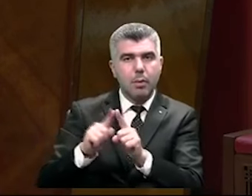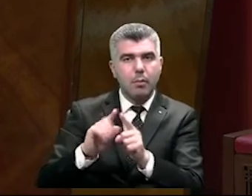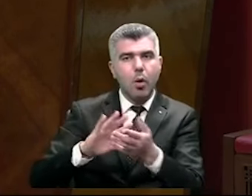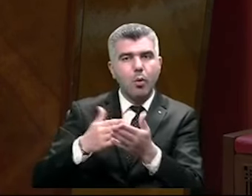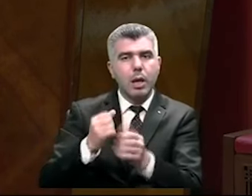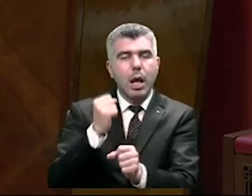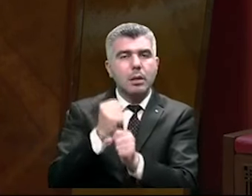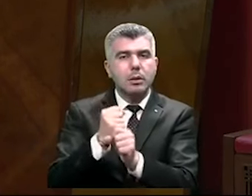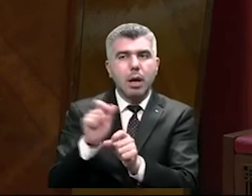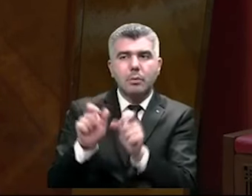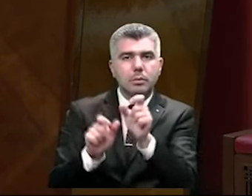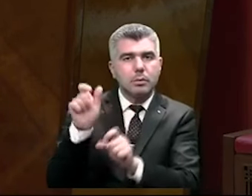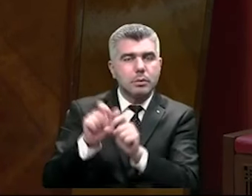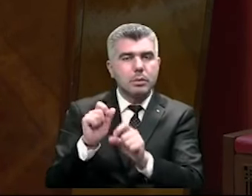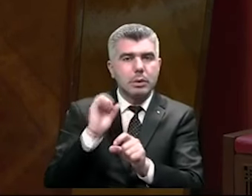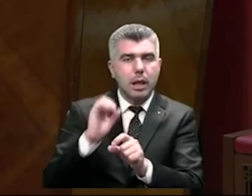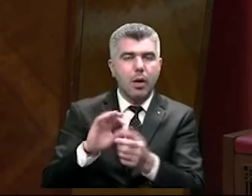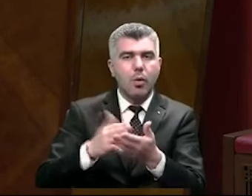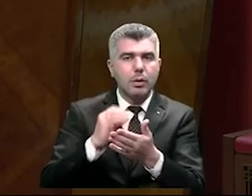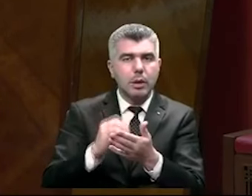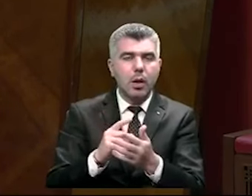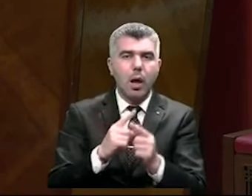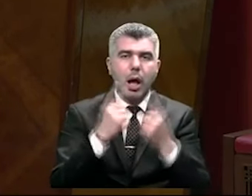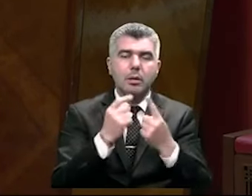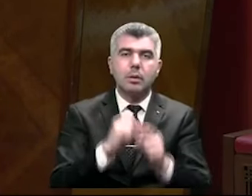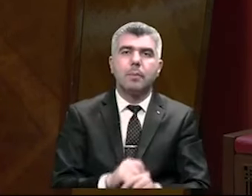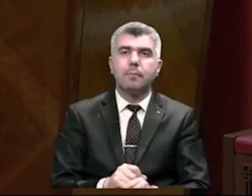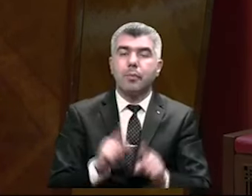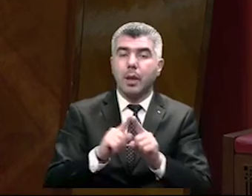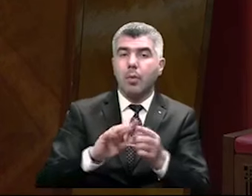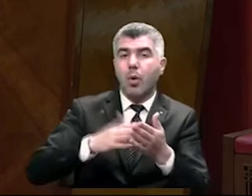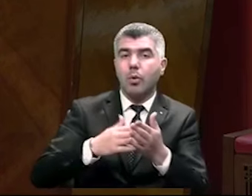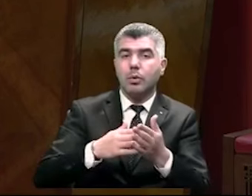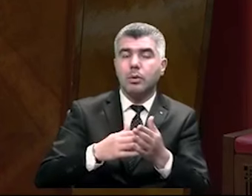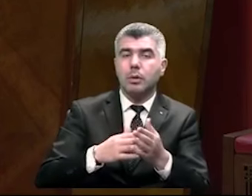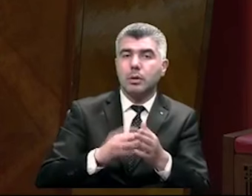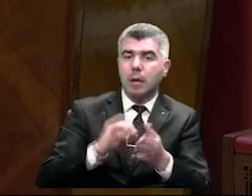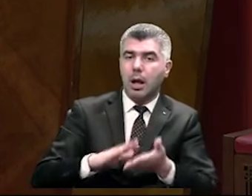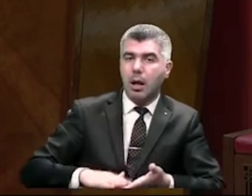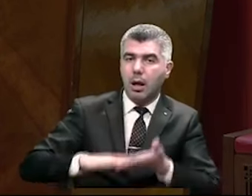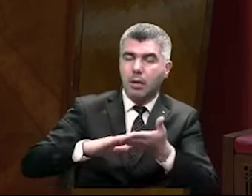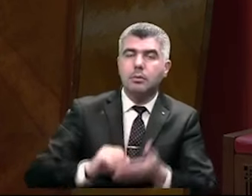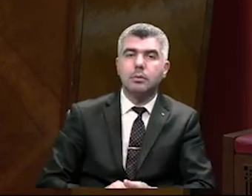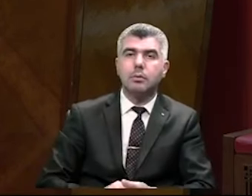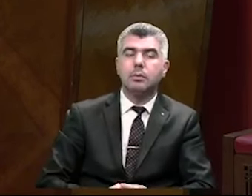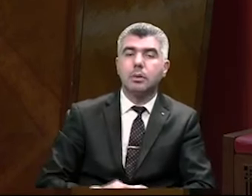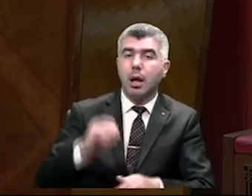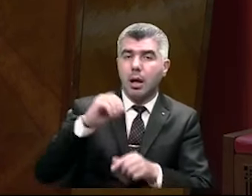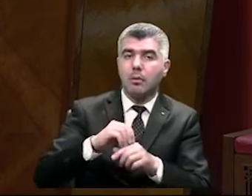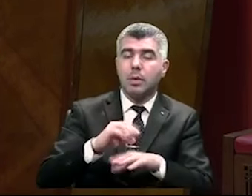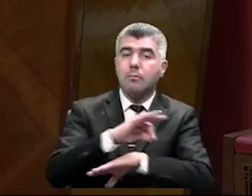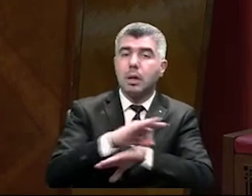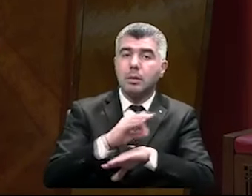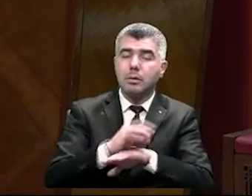المهن والكفاءات لبعض الفئات وتحسين ظروف وطبيعه العمل بالاضافه الى تطوير خدمات الاعمال الاجتماعيه وتحرص اذا المكتب على